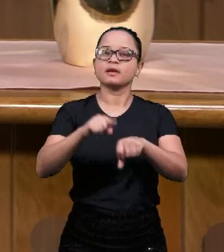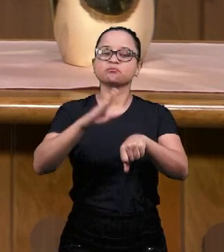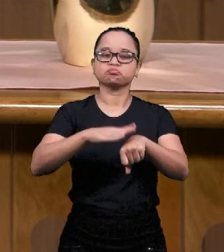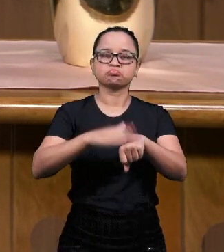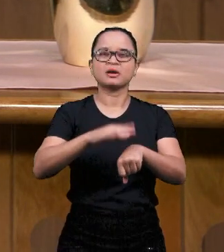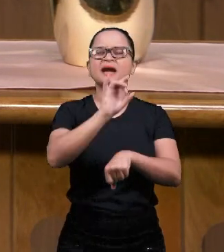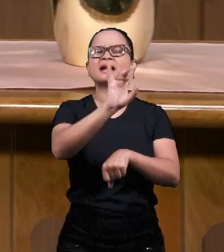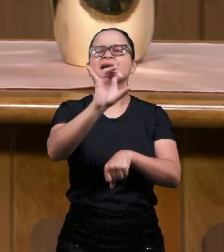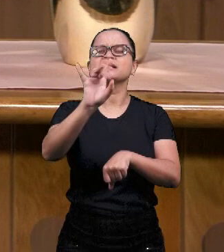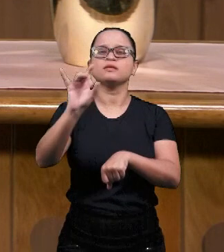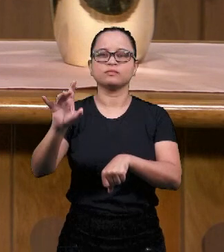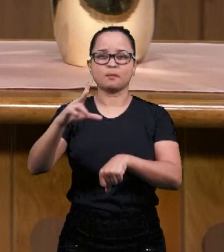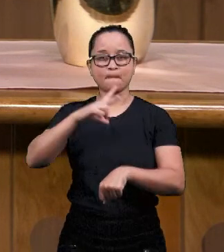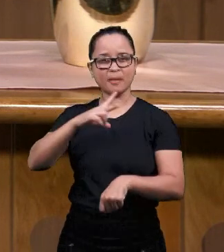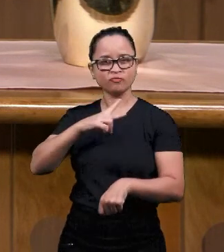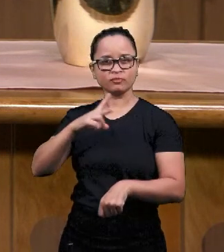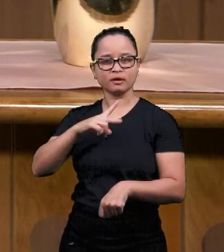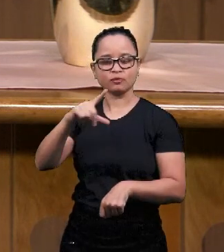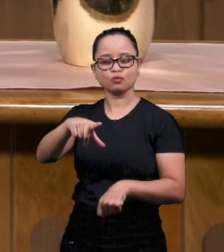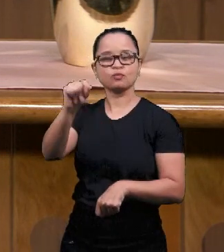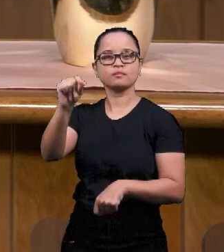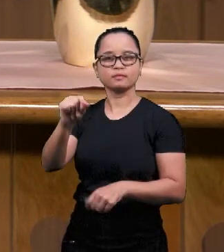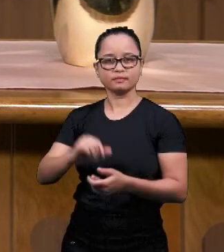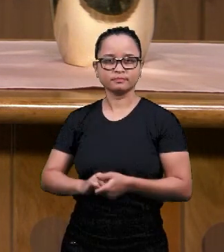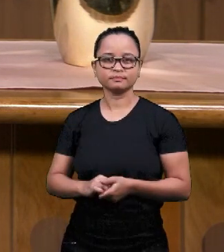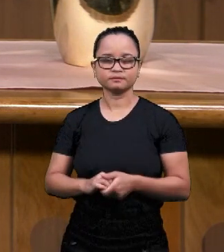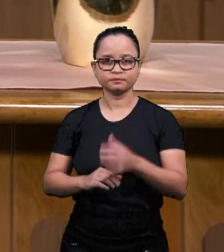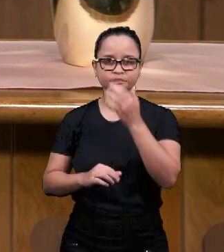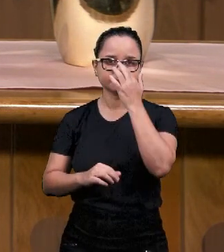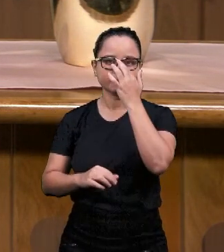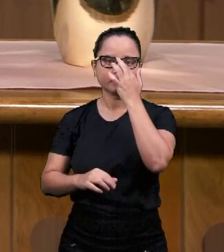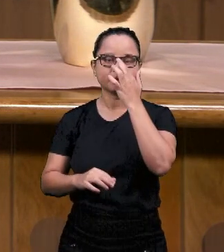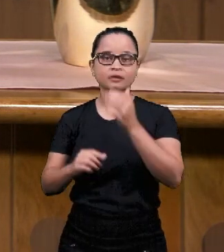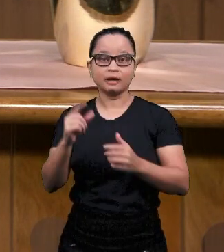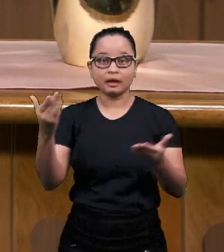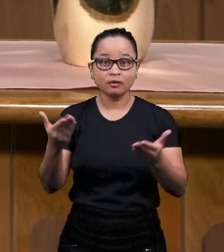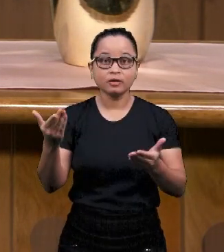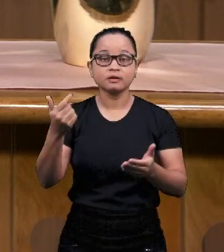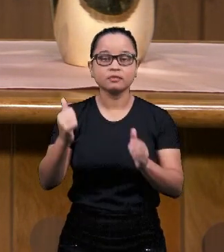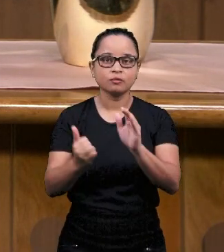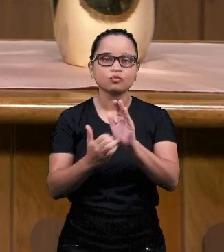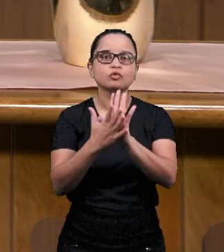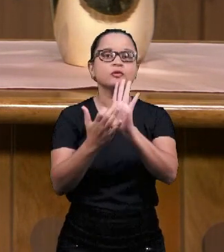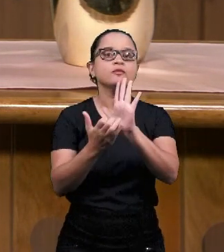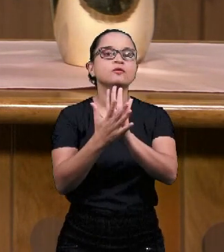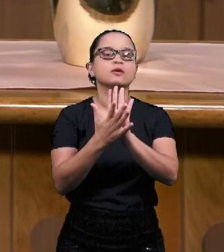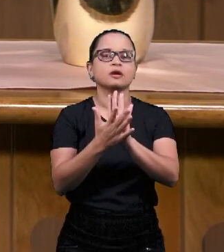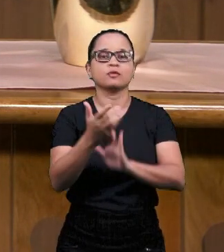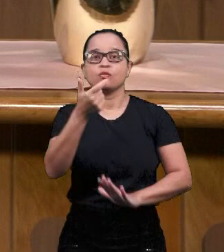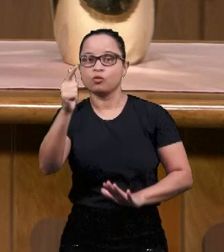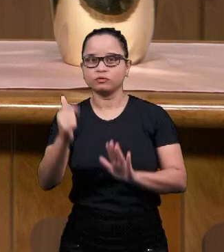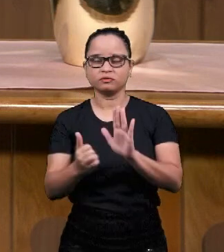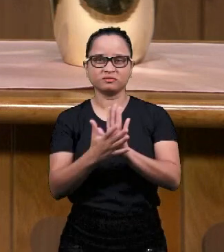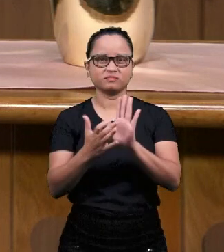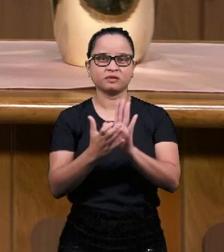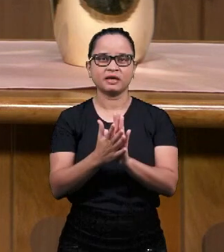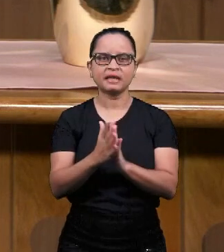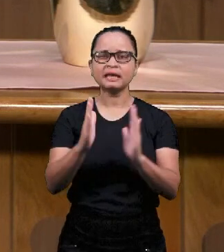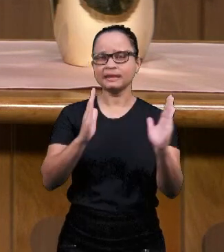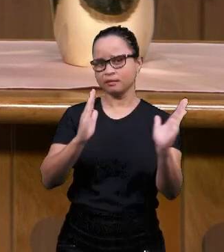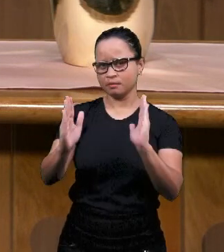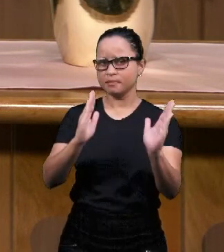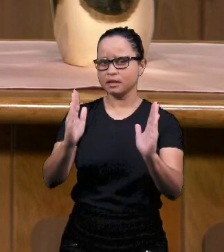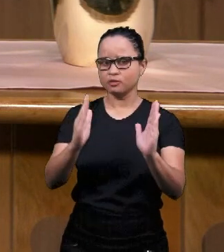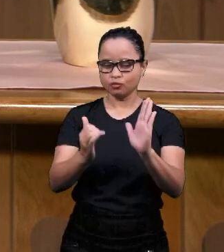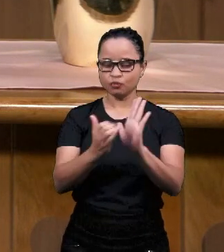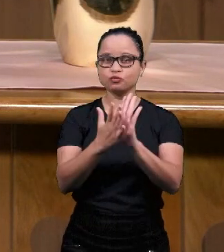у каждого из нас сегодня Бог дает возможность сделать этот выбор. Мы будем петь еще один псалом Господу, будем прославлять